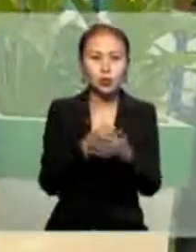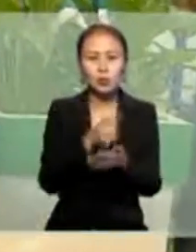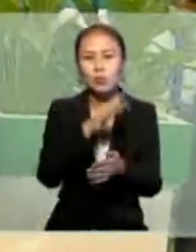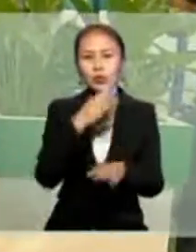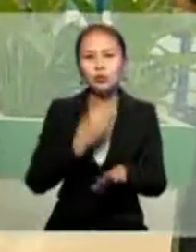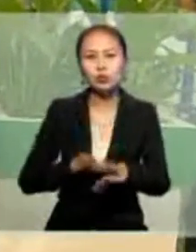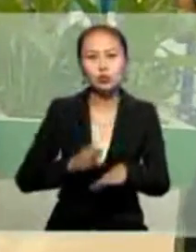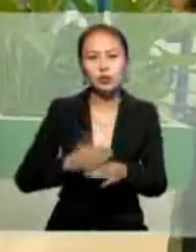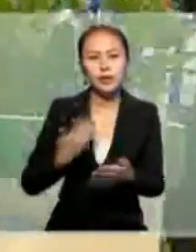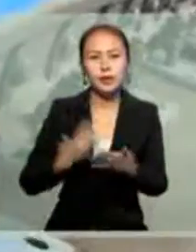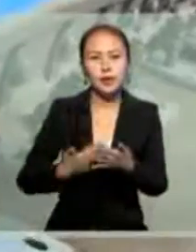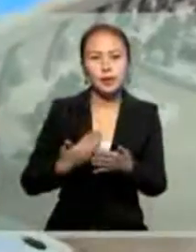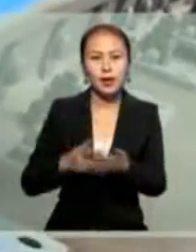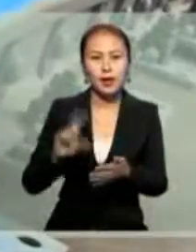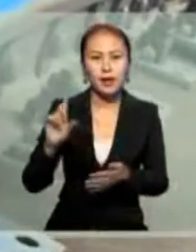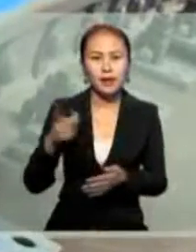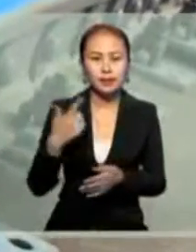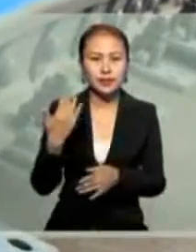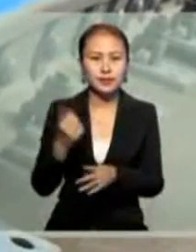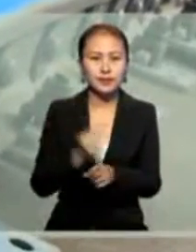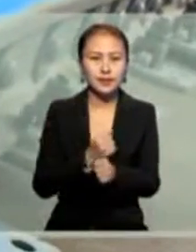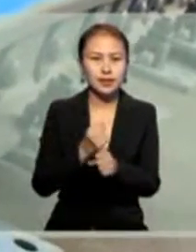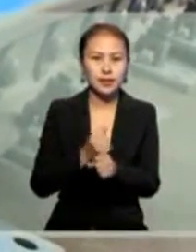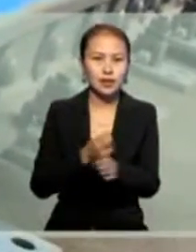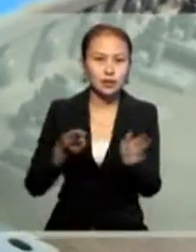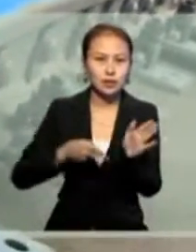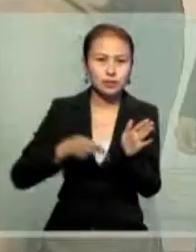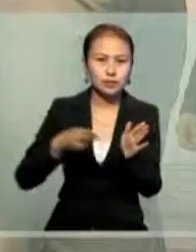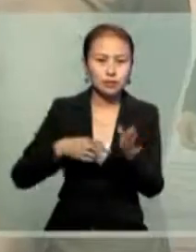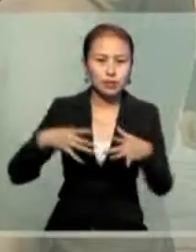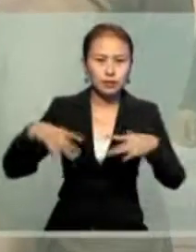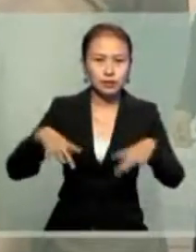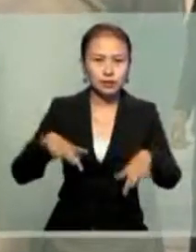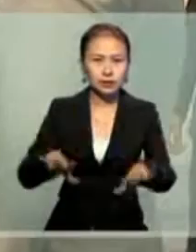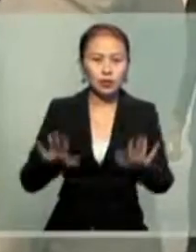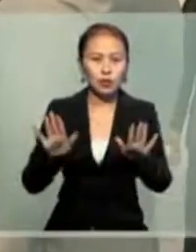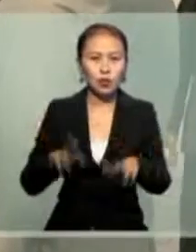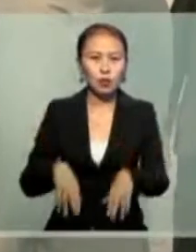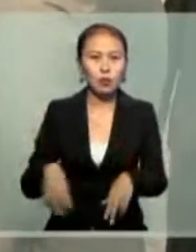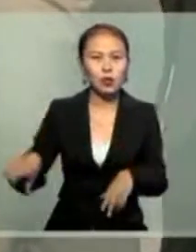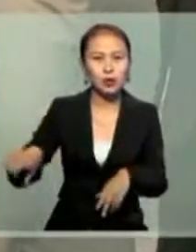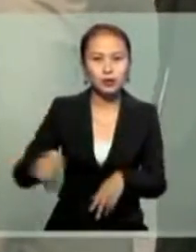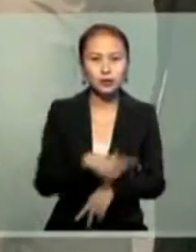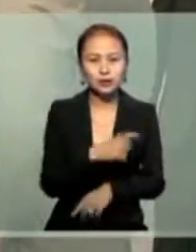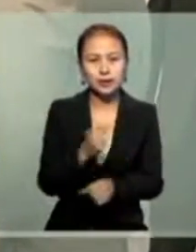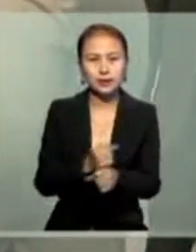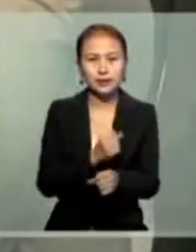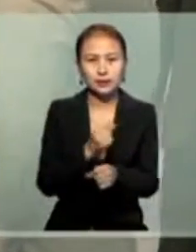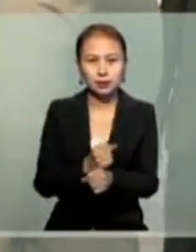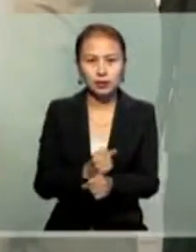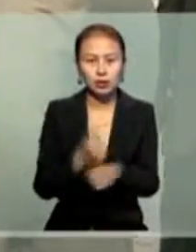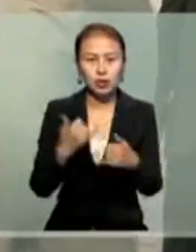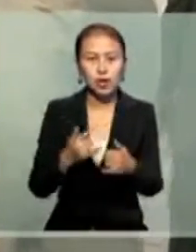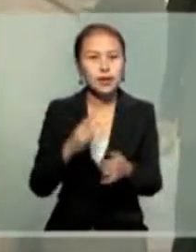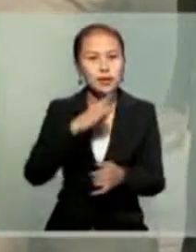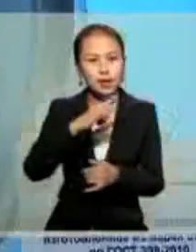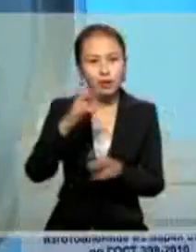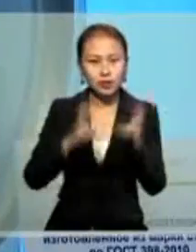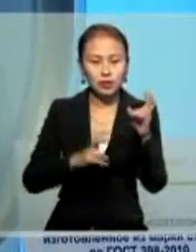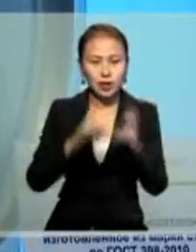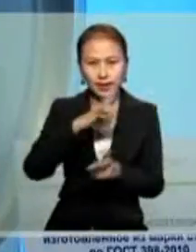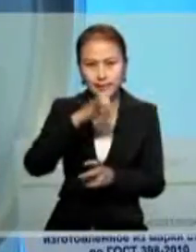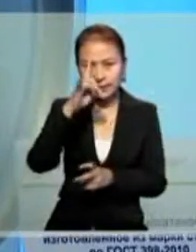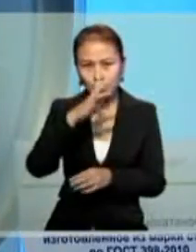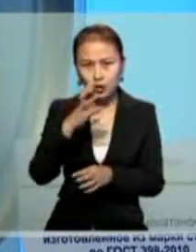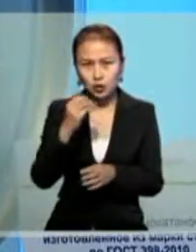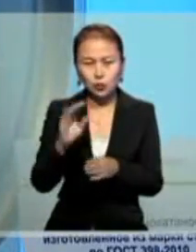көп. Мәселен, экватордық мына өндіріс темір жол рельсін бұру тетіктері мен пойыз дөңгелектерін шығарады. Зауыттың Қазақстанда айтпағанда Орта